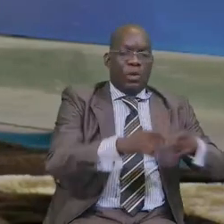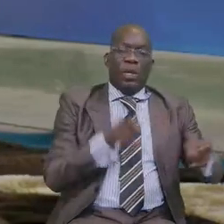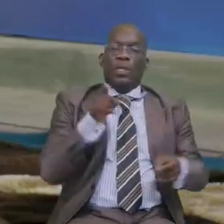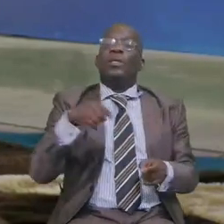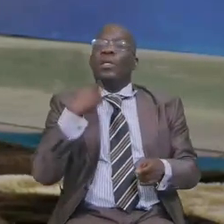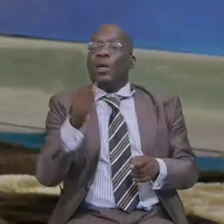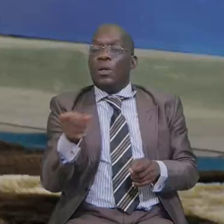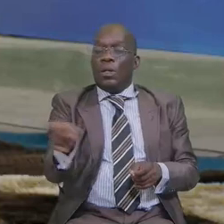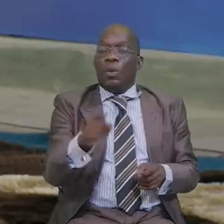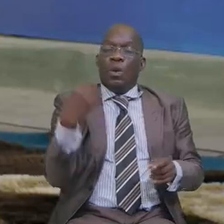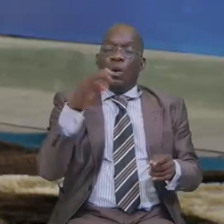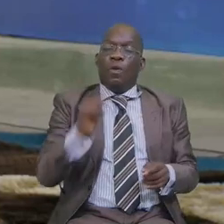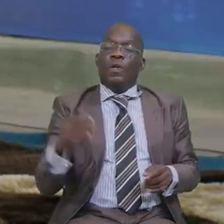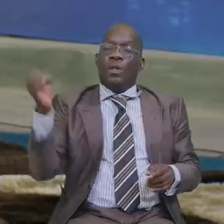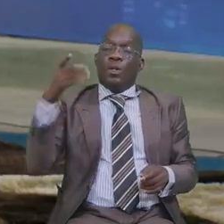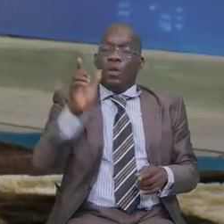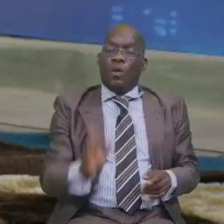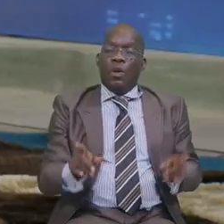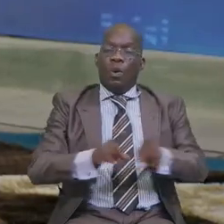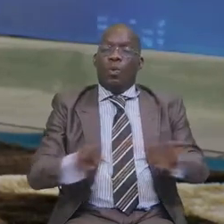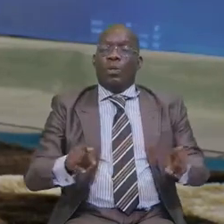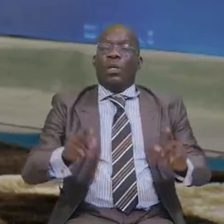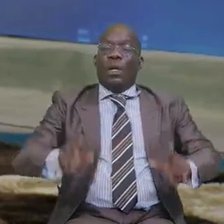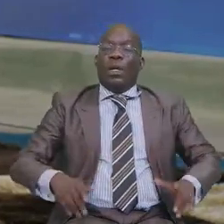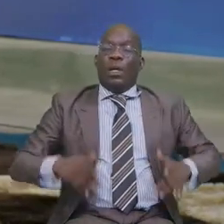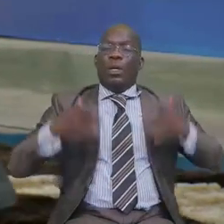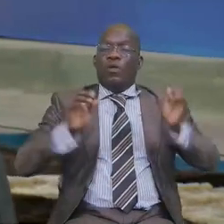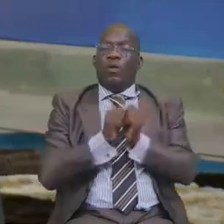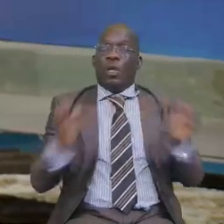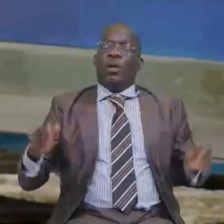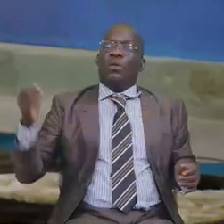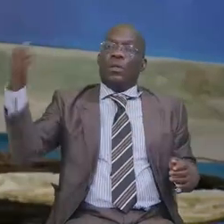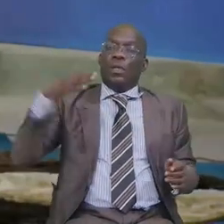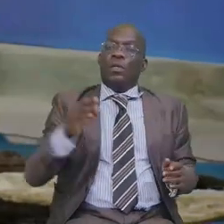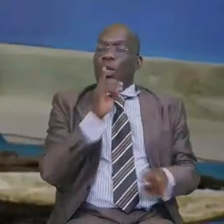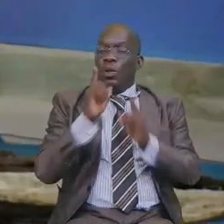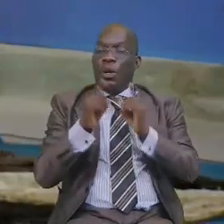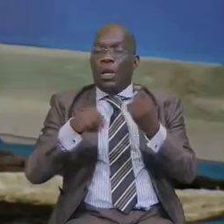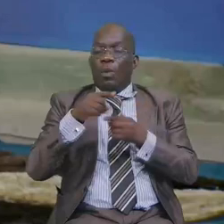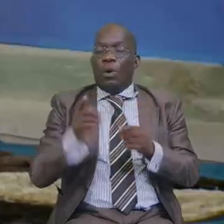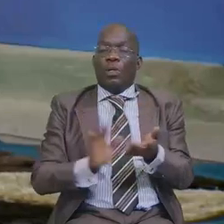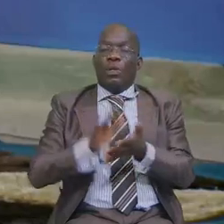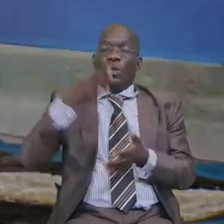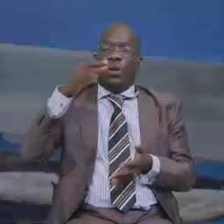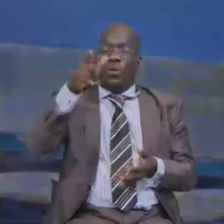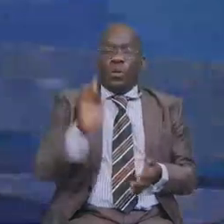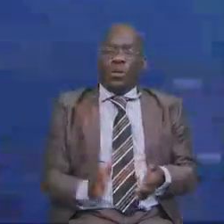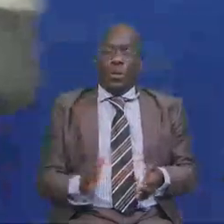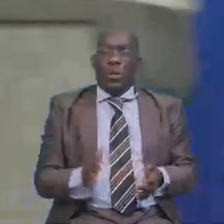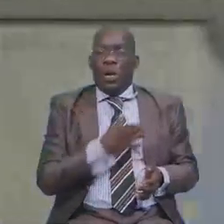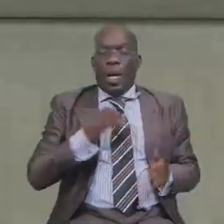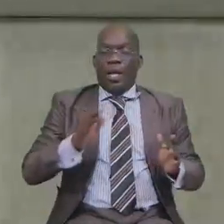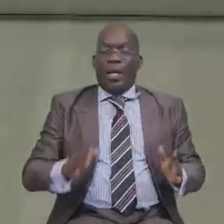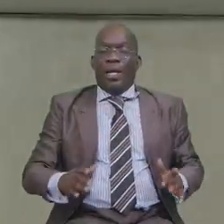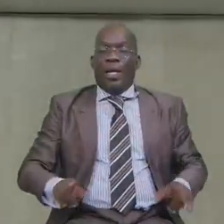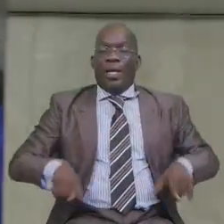grâce de Dieu, et il vit une vie sans grâce, il parle de la gloire de Dieu, et il